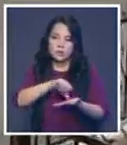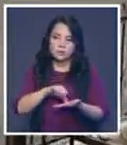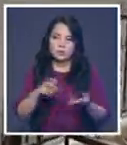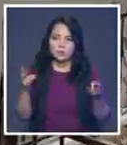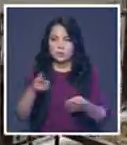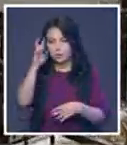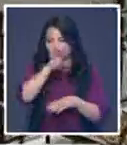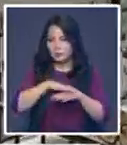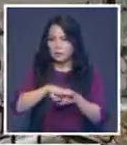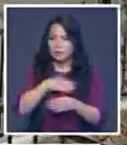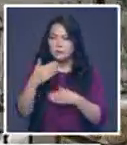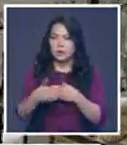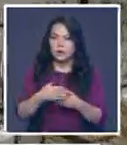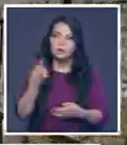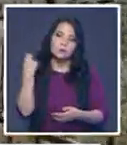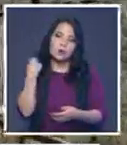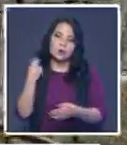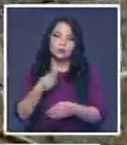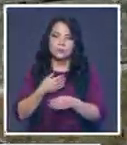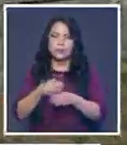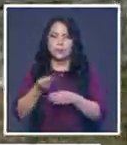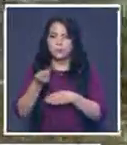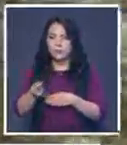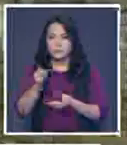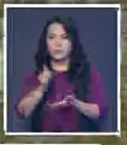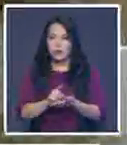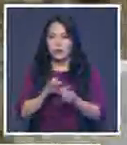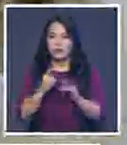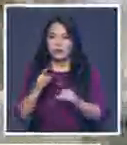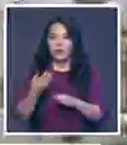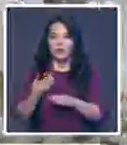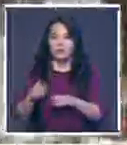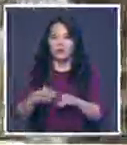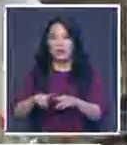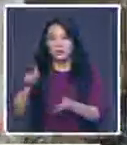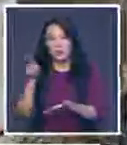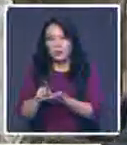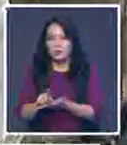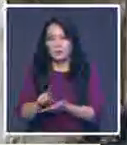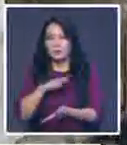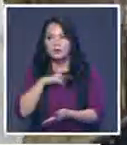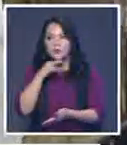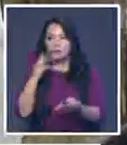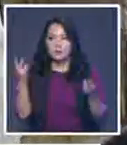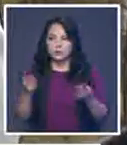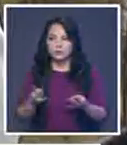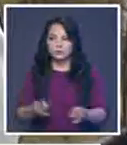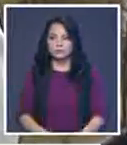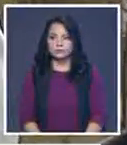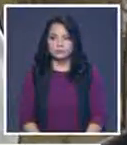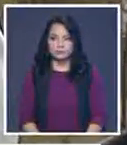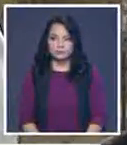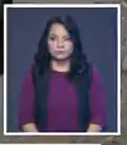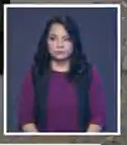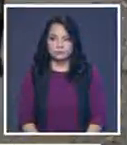Өйткені мемлекет алдындағы қарыздың орны бір бөлек, ал перзент алдындағы парызды ешқашан естен шығармау керек.